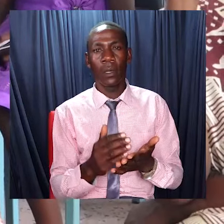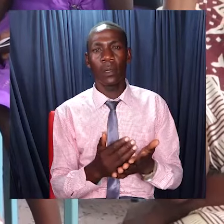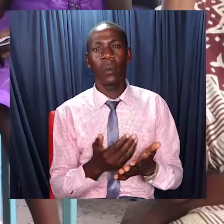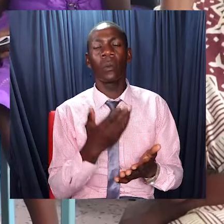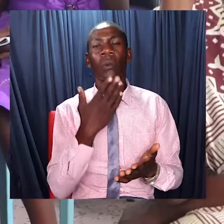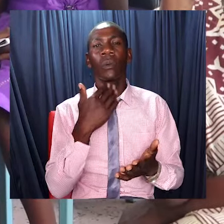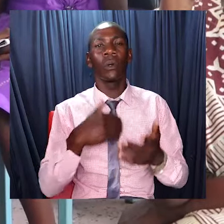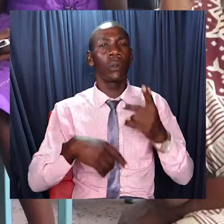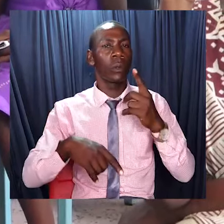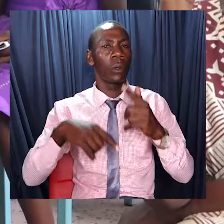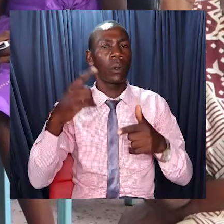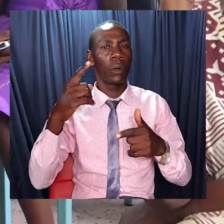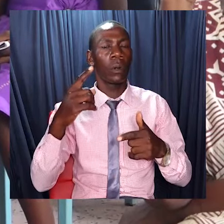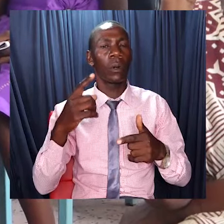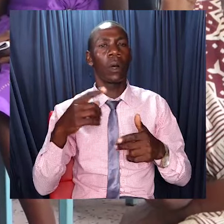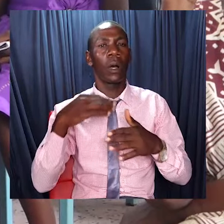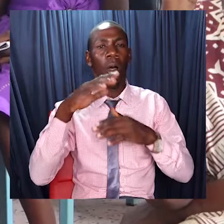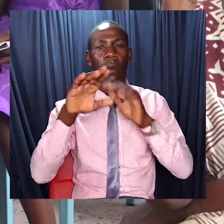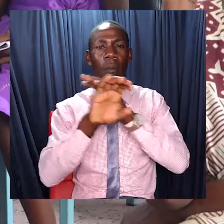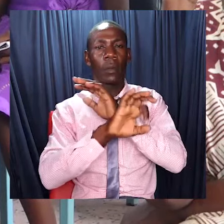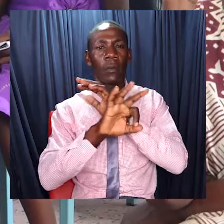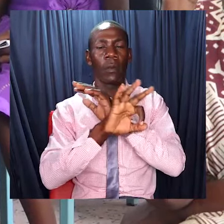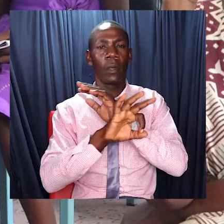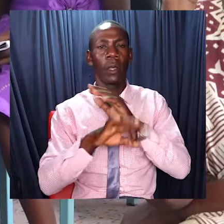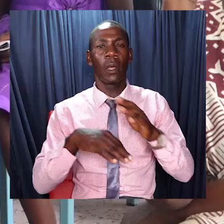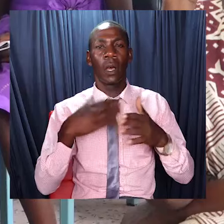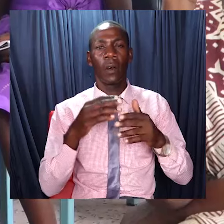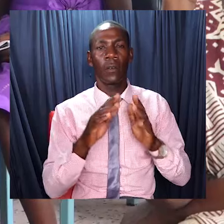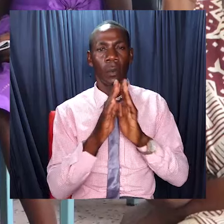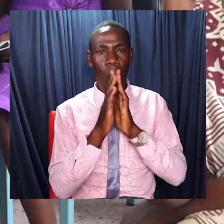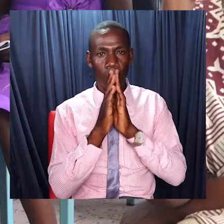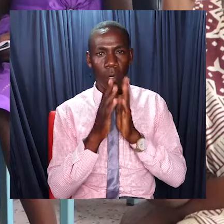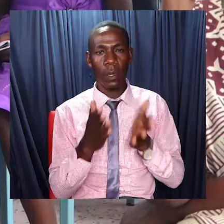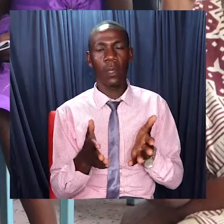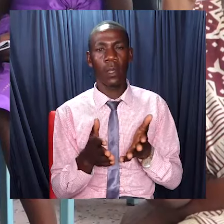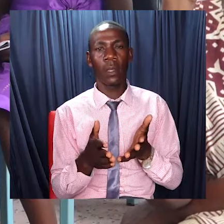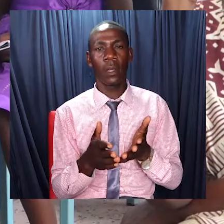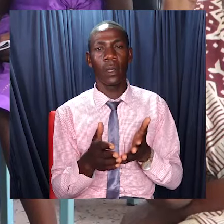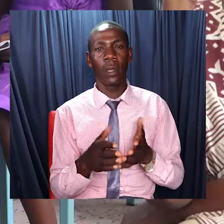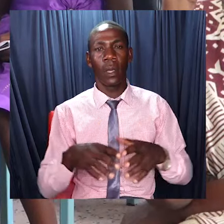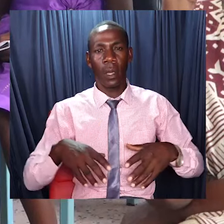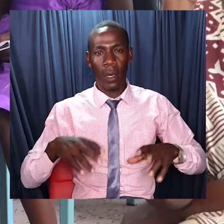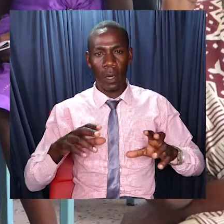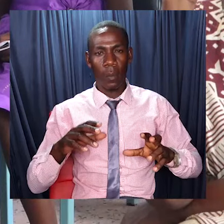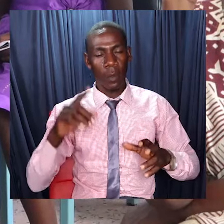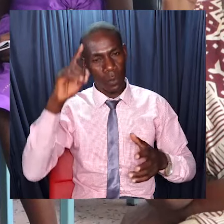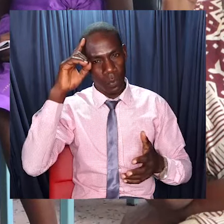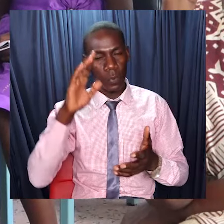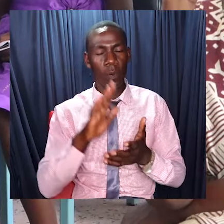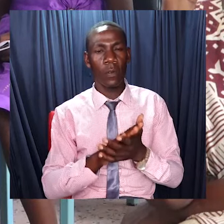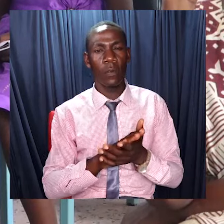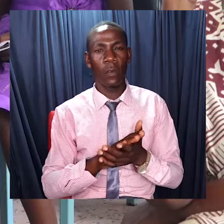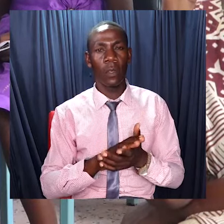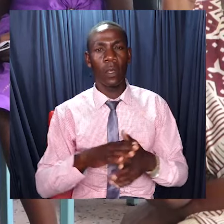kwenda ngambo. Mungu amewafanyia milango. That some wanted to go to a baada ya maombi ya Pasaka. After the prayers. Maana walijaliwa kuamini. Because they were